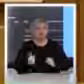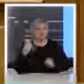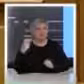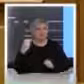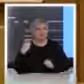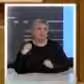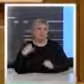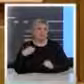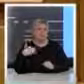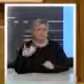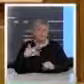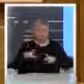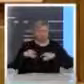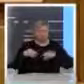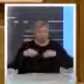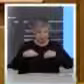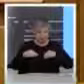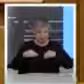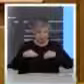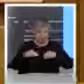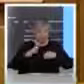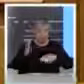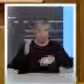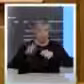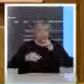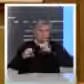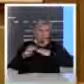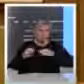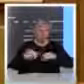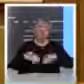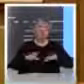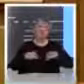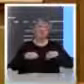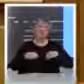τίποτε να δεχθούν από αυτά που εισηγούνται οι άλλοι. Καλύτερα να φεύγουν.